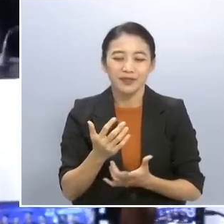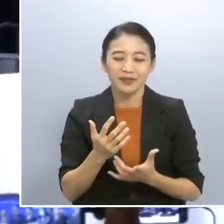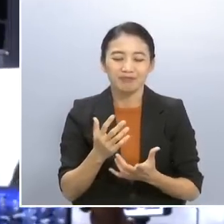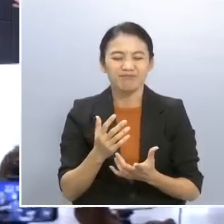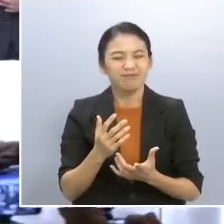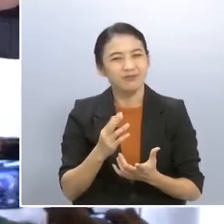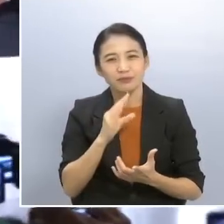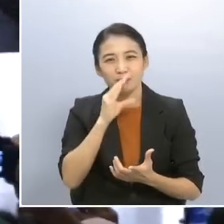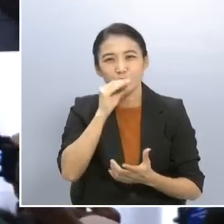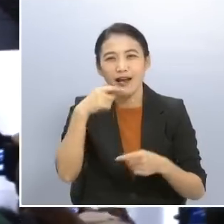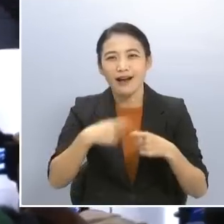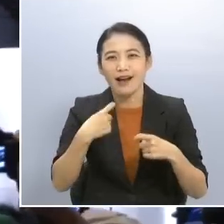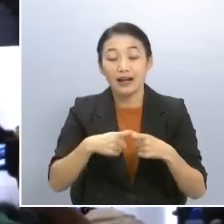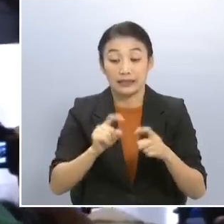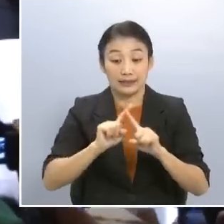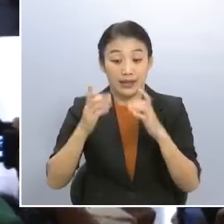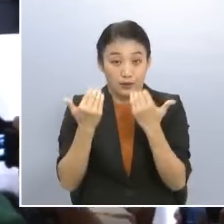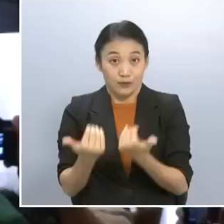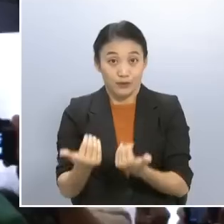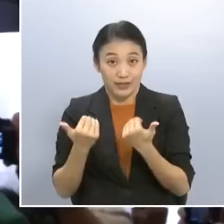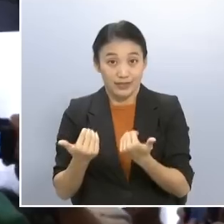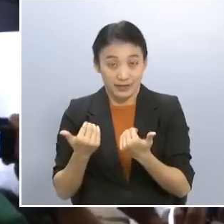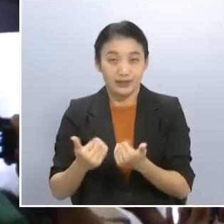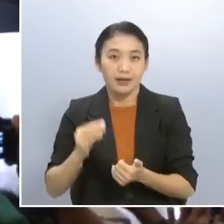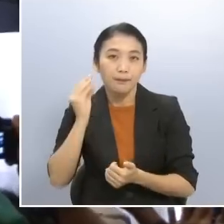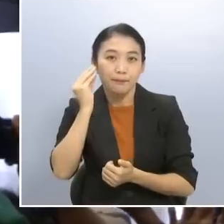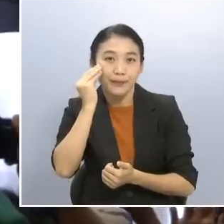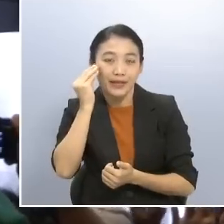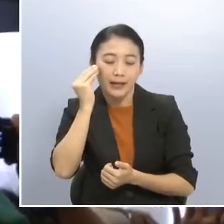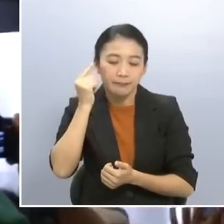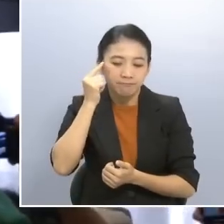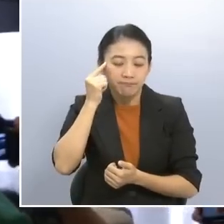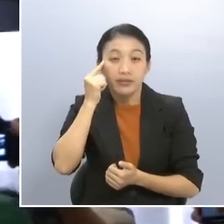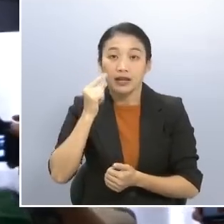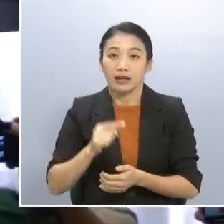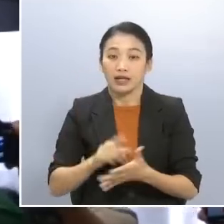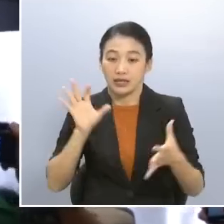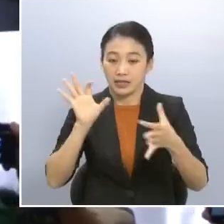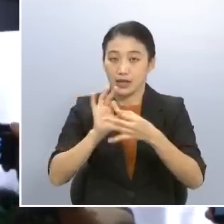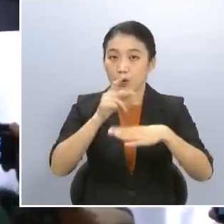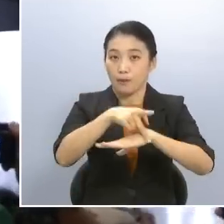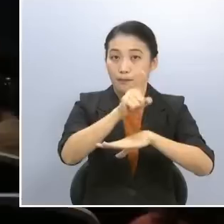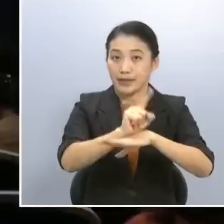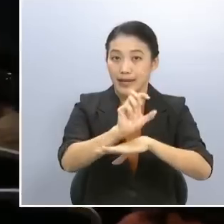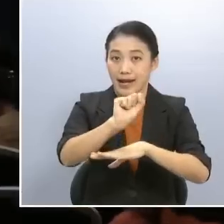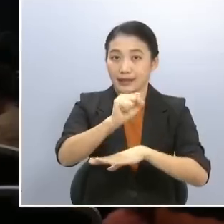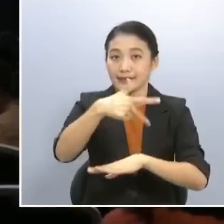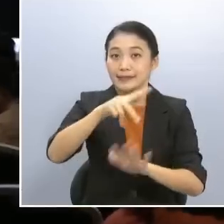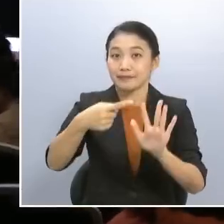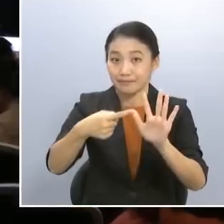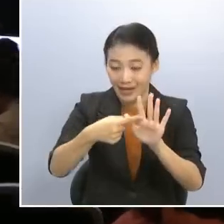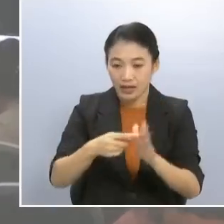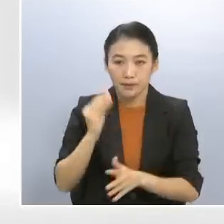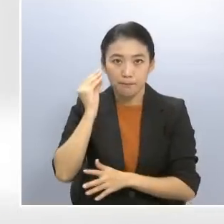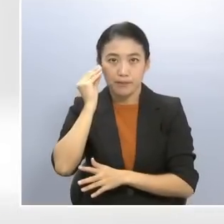เนาะแต่ล่าสุดคุณพิธา ล่าสุดใช่ค่ะเรื่องประธานสภานะคะโดยคุณพิธาเนี่ยได้บอกว่าเรื่องที่เกิดขึ้นทั้งหมด